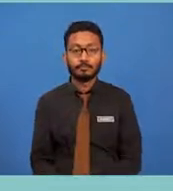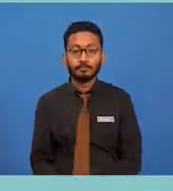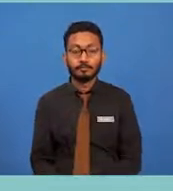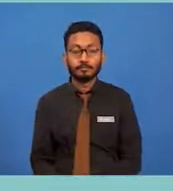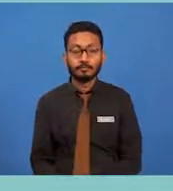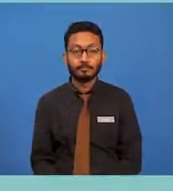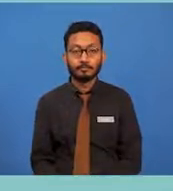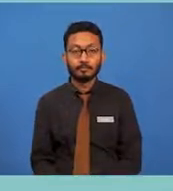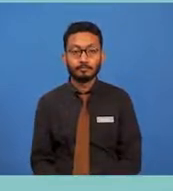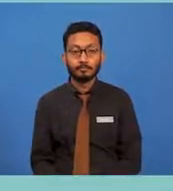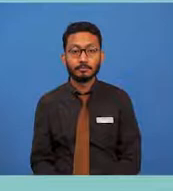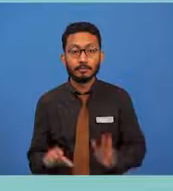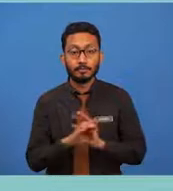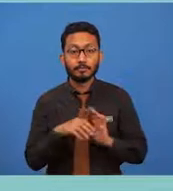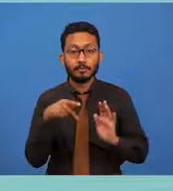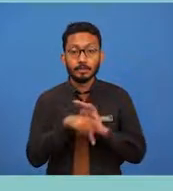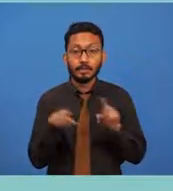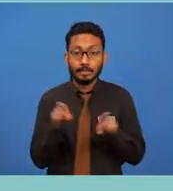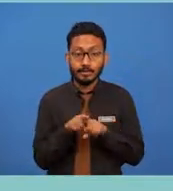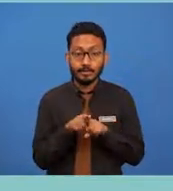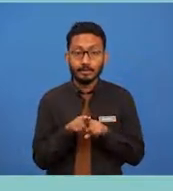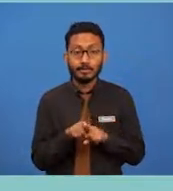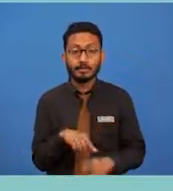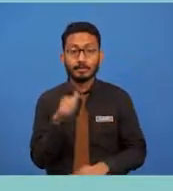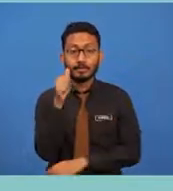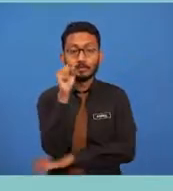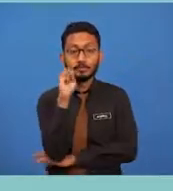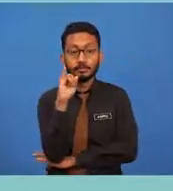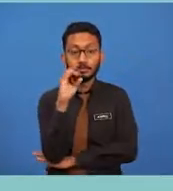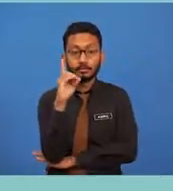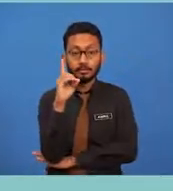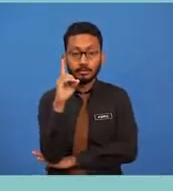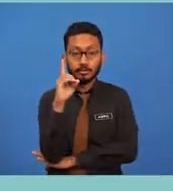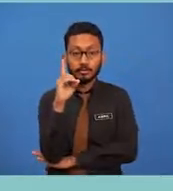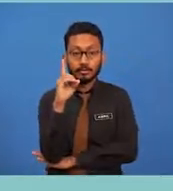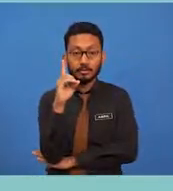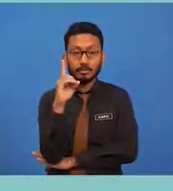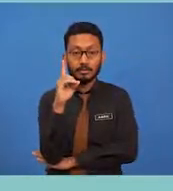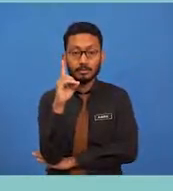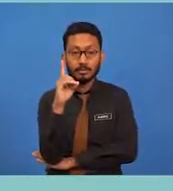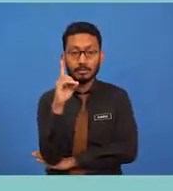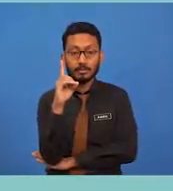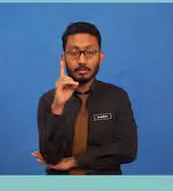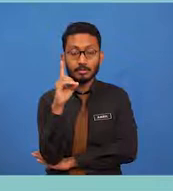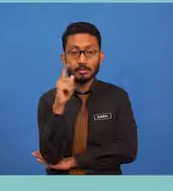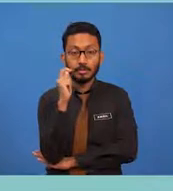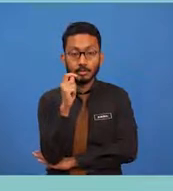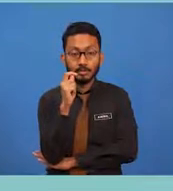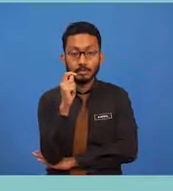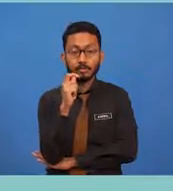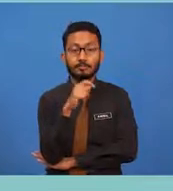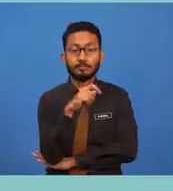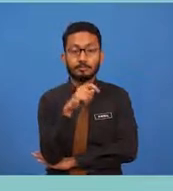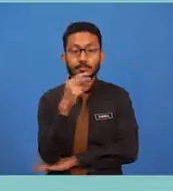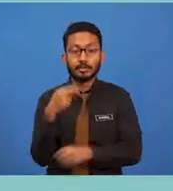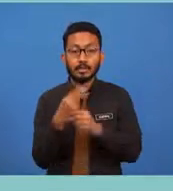Contoh persamaan di mana asid fosforik mengion dalam air bagi menghasilkan tiga ion